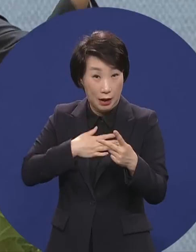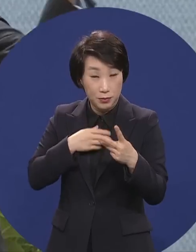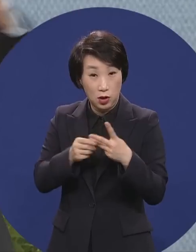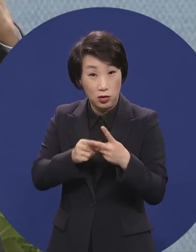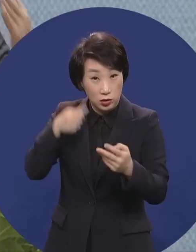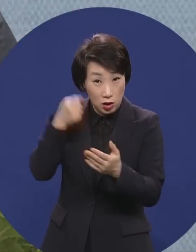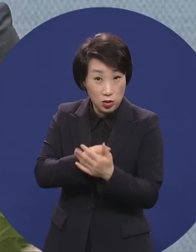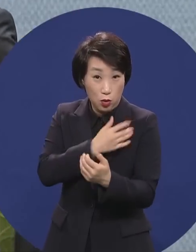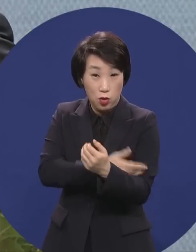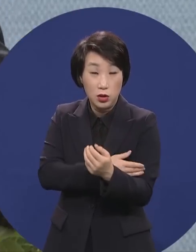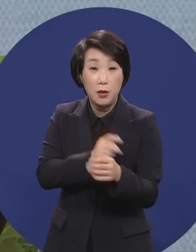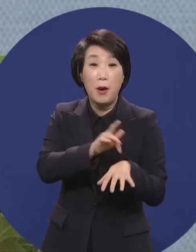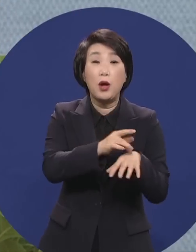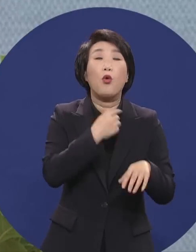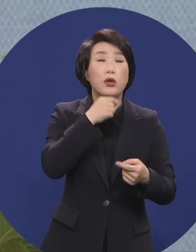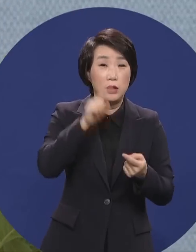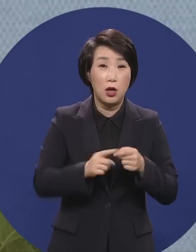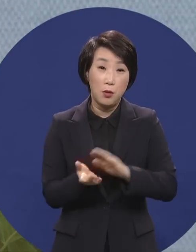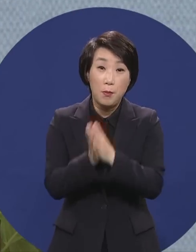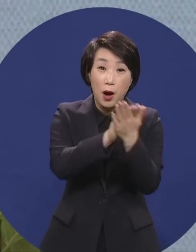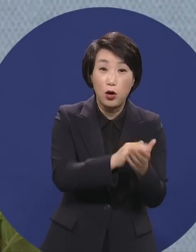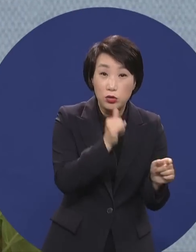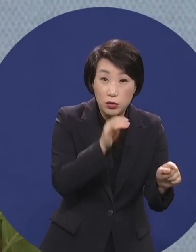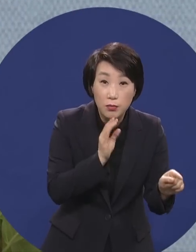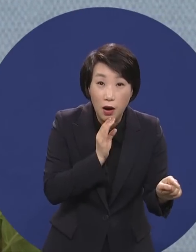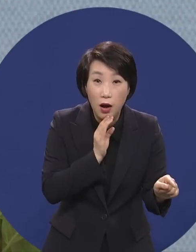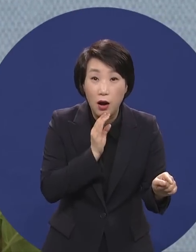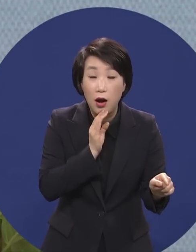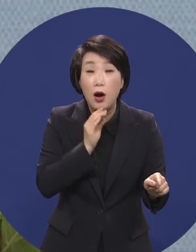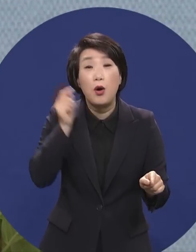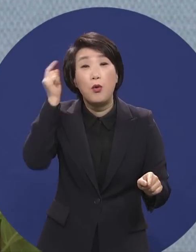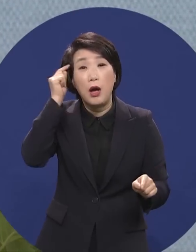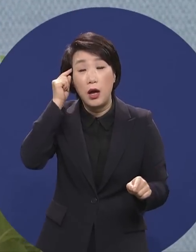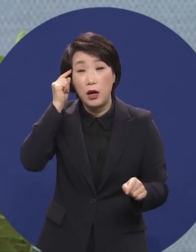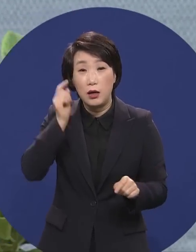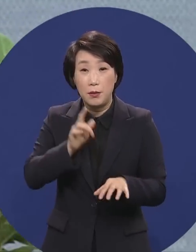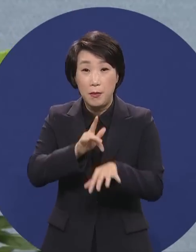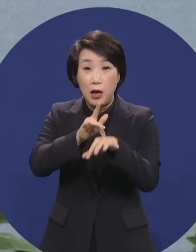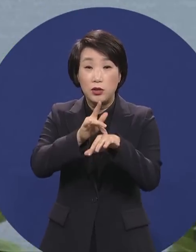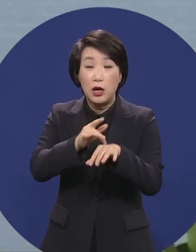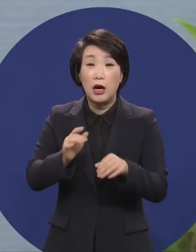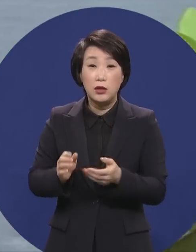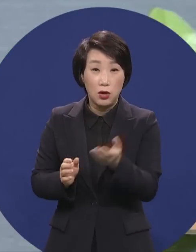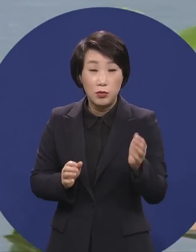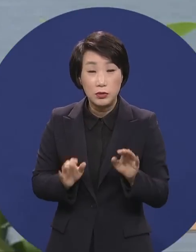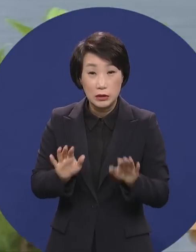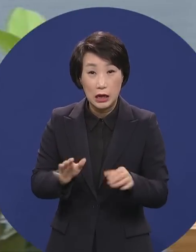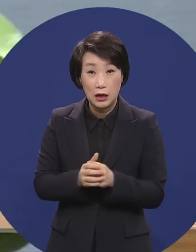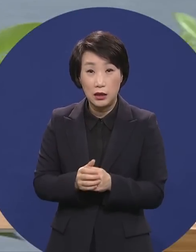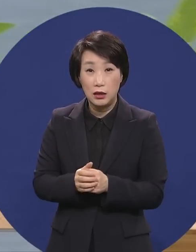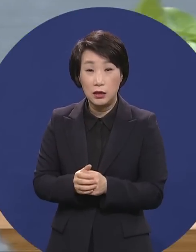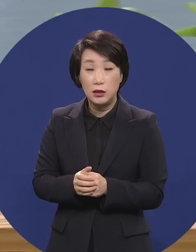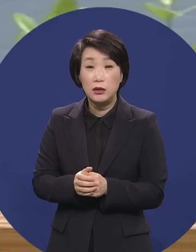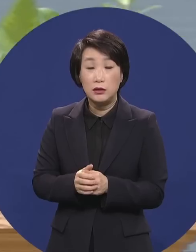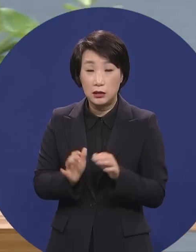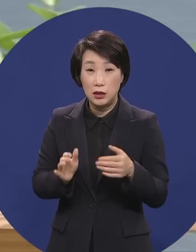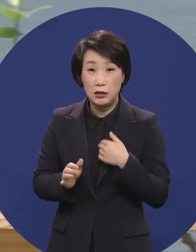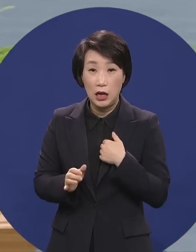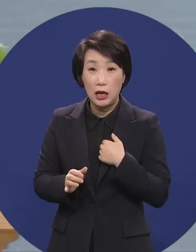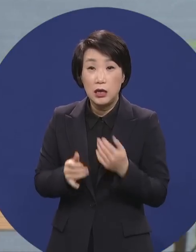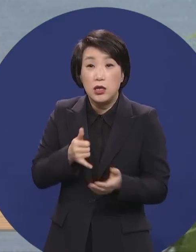쪽으로 싹 변하는데 이것은 누가 그의 인격을 지금